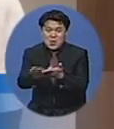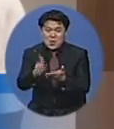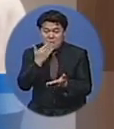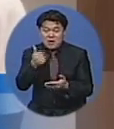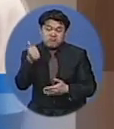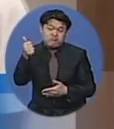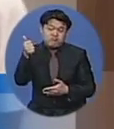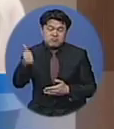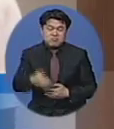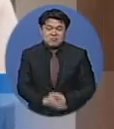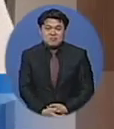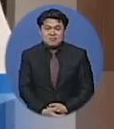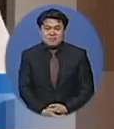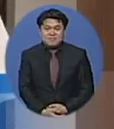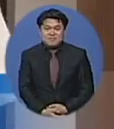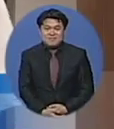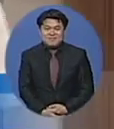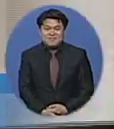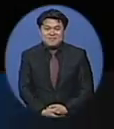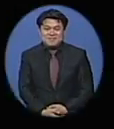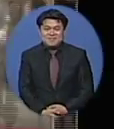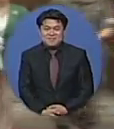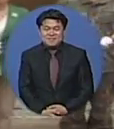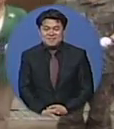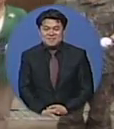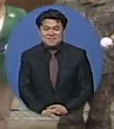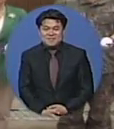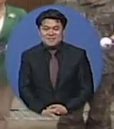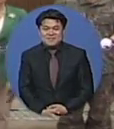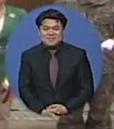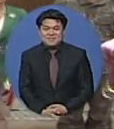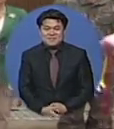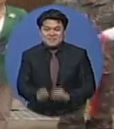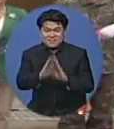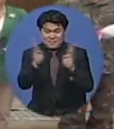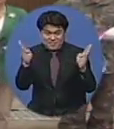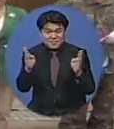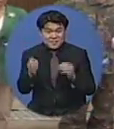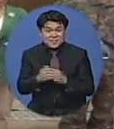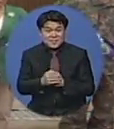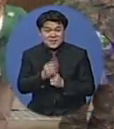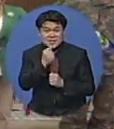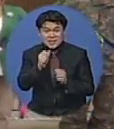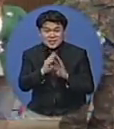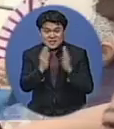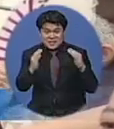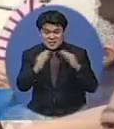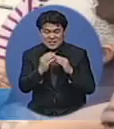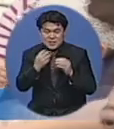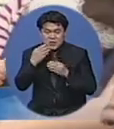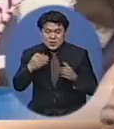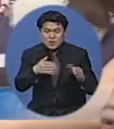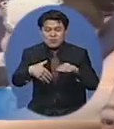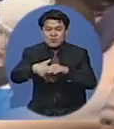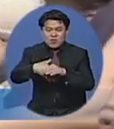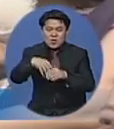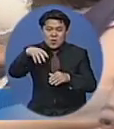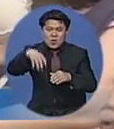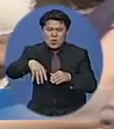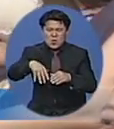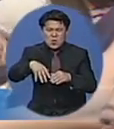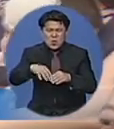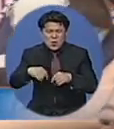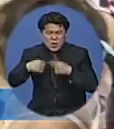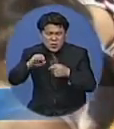이용할 수 있어서 너무 좋은 것 같아요. 이날 개소한 작은 도서관은 경기도가 문화시설과